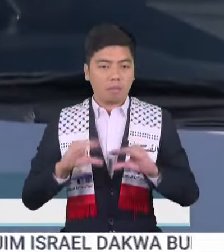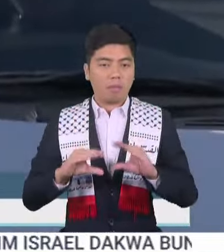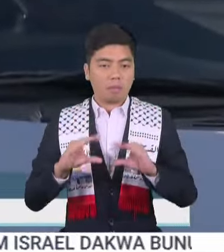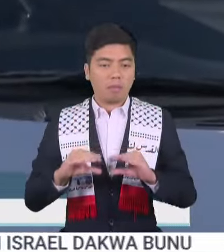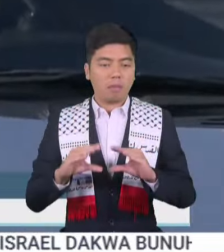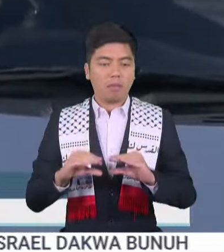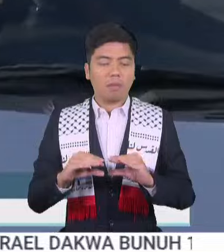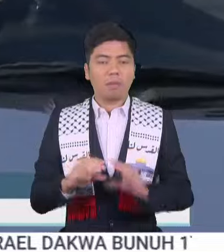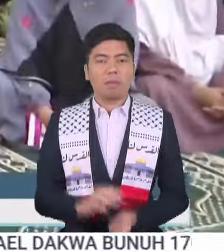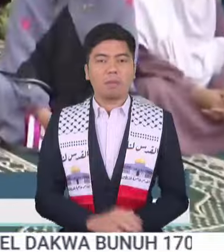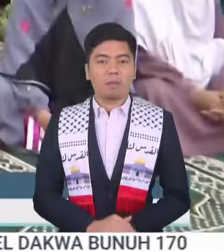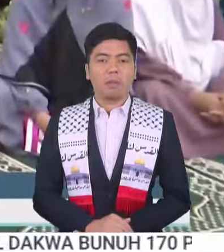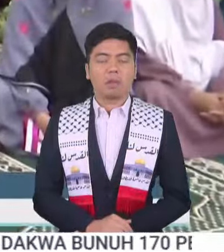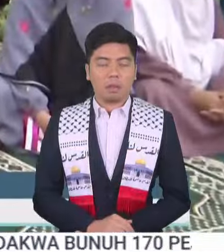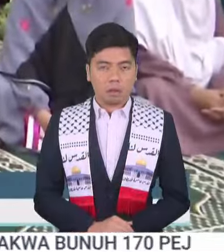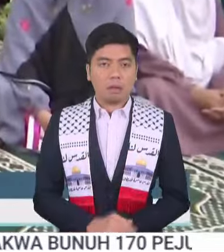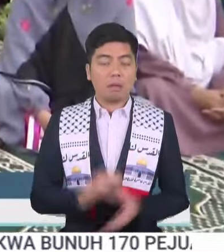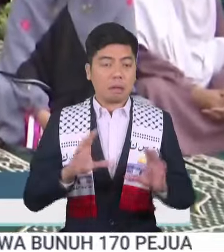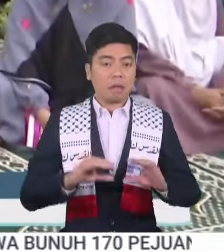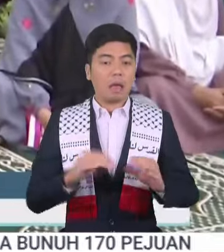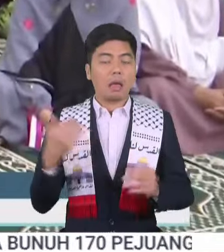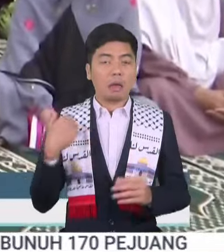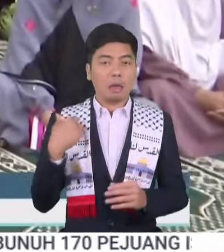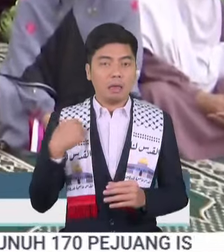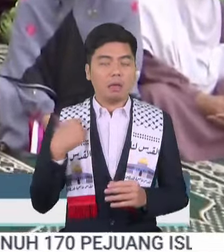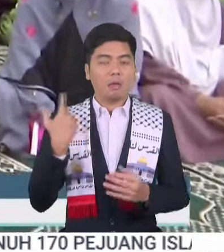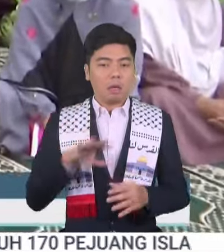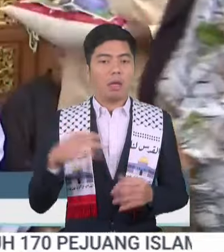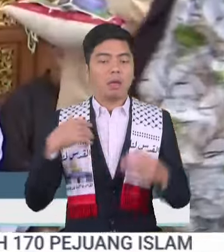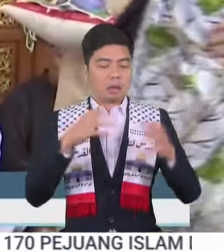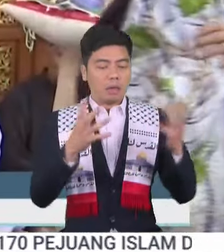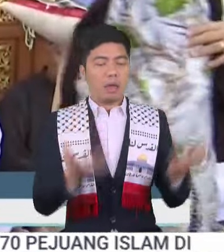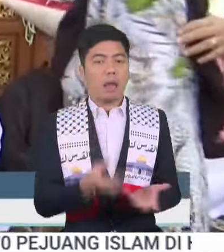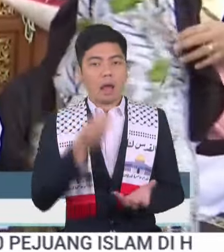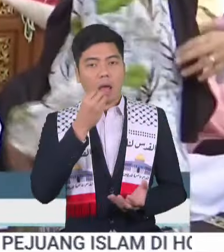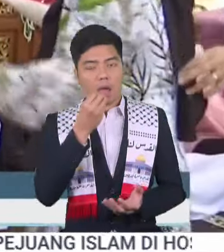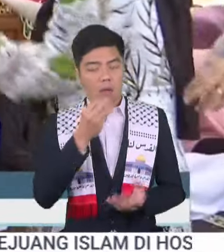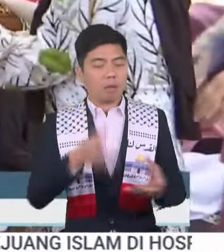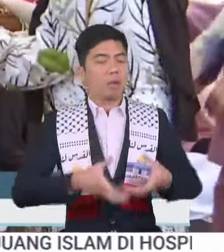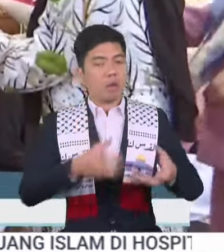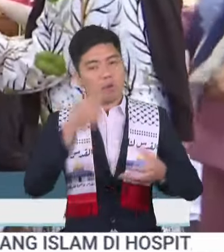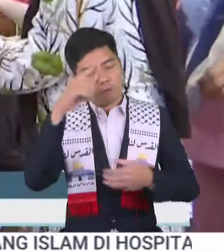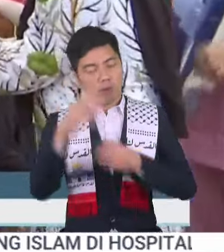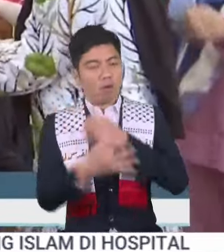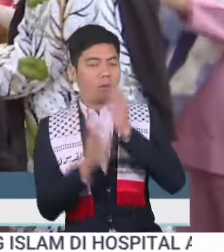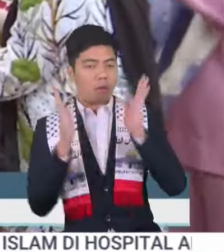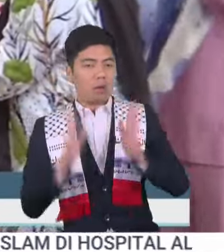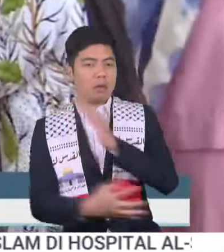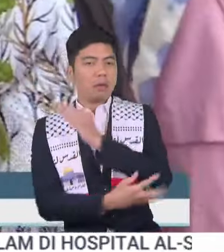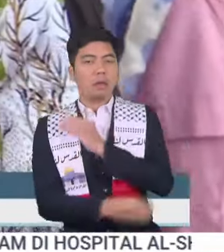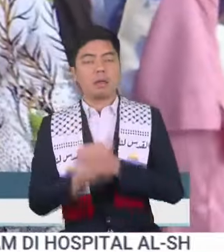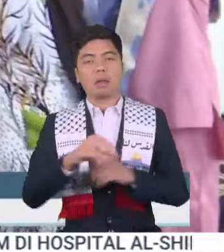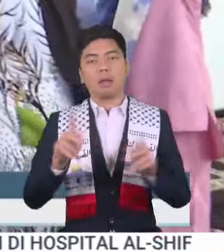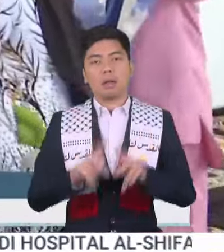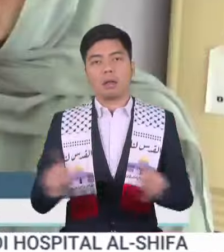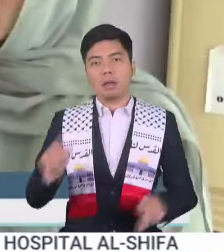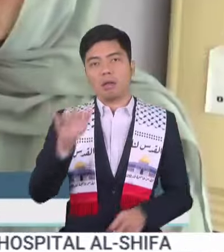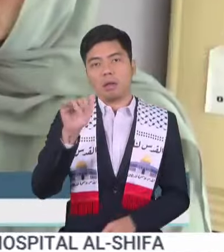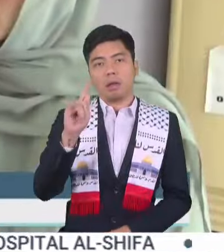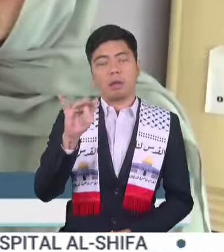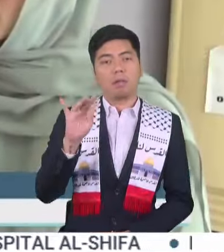Pengedar Motor di Tawau. Turut diagihkan 400 bakul makanan kepada golongan asnaf dan anak yatim.